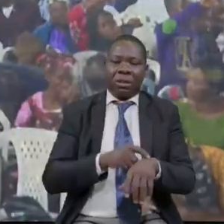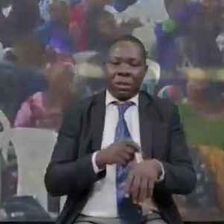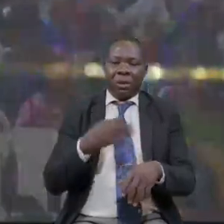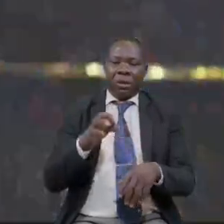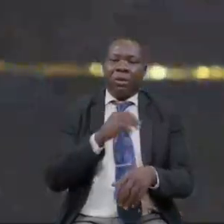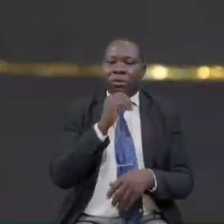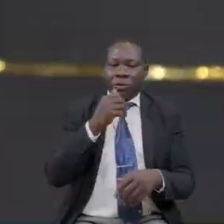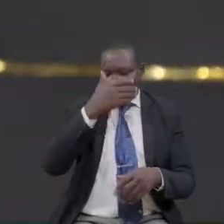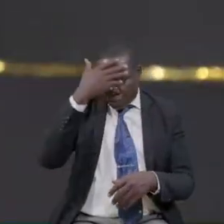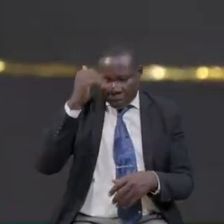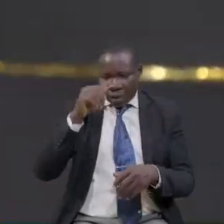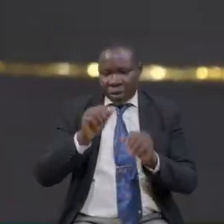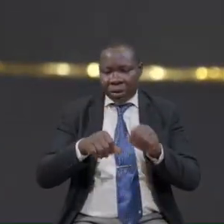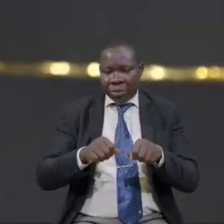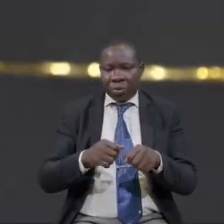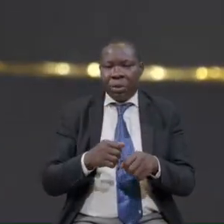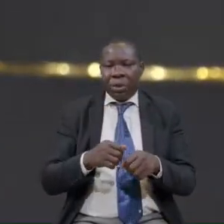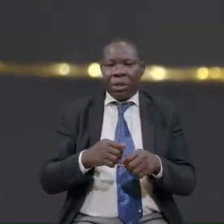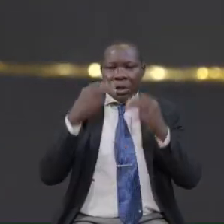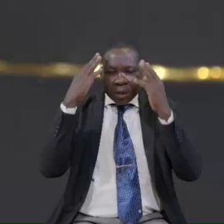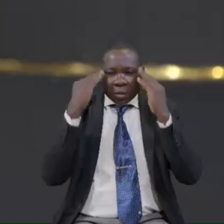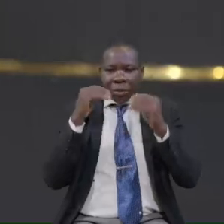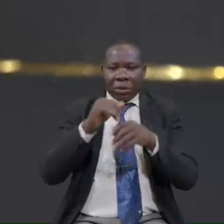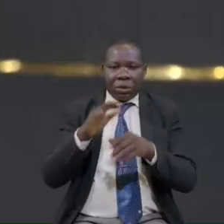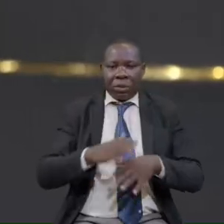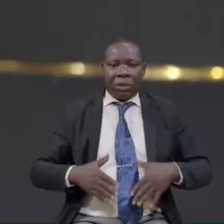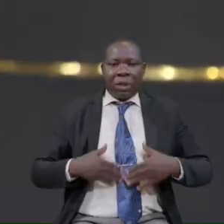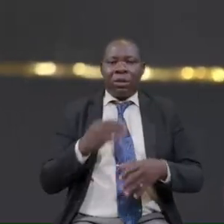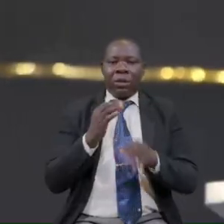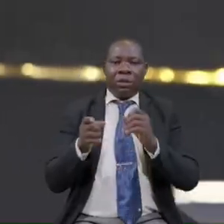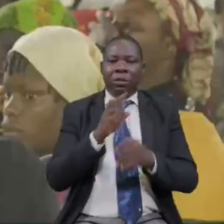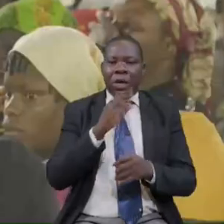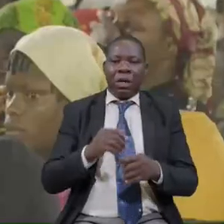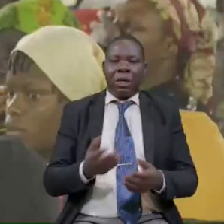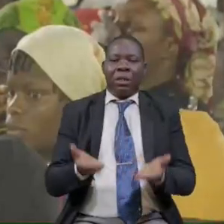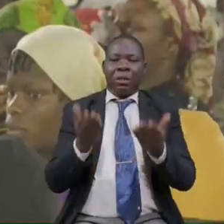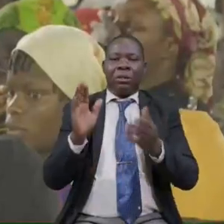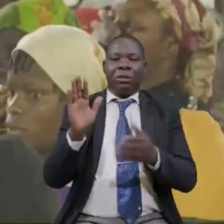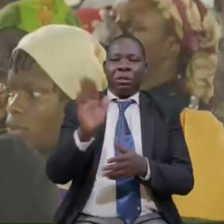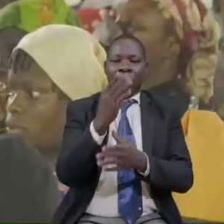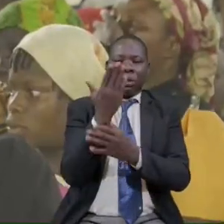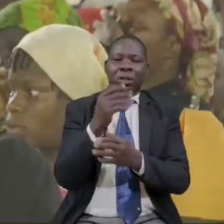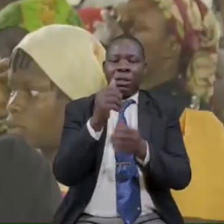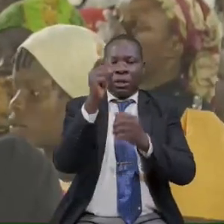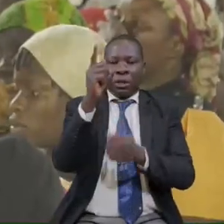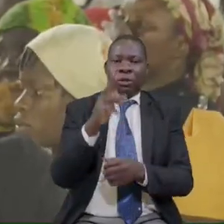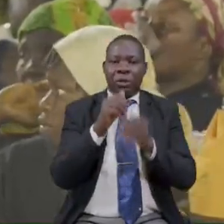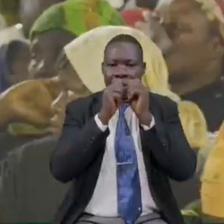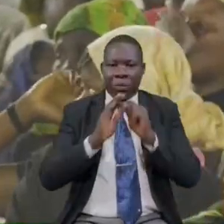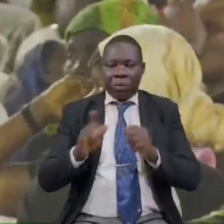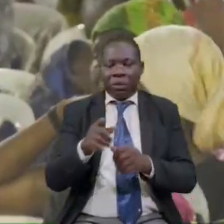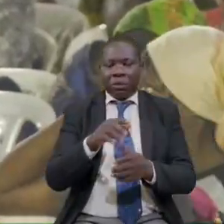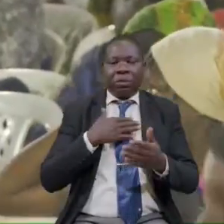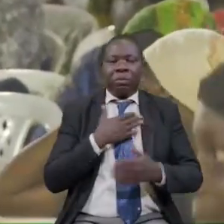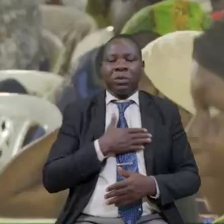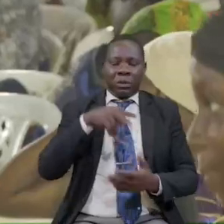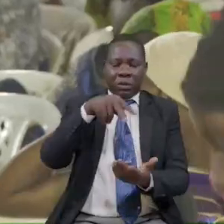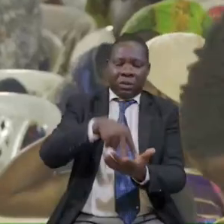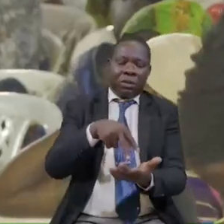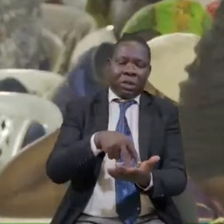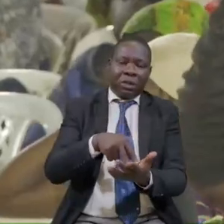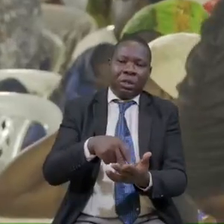moment inoubliable dans votre vie. Si vous levez la main, que Dieu vous bénisse, priez, vous tenir debout. Si vous levez la main, vous